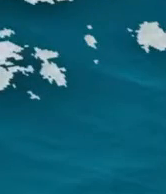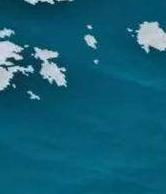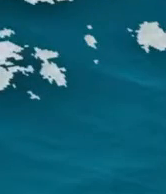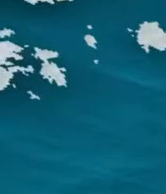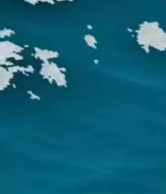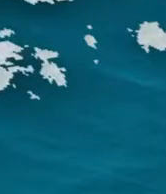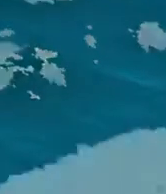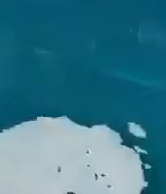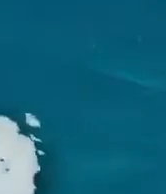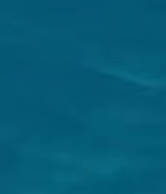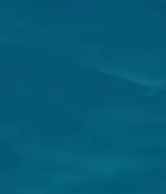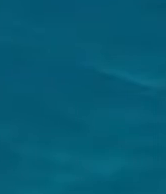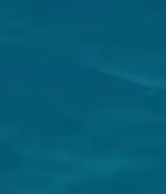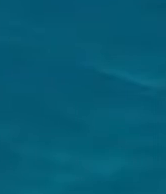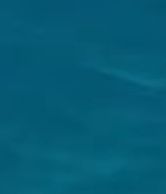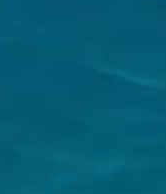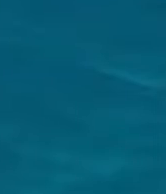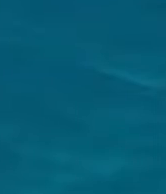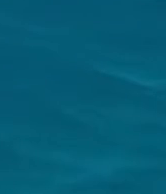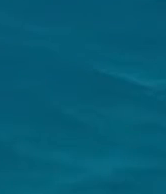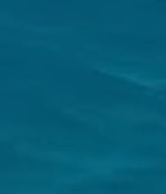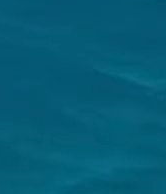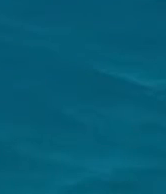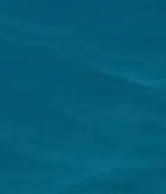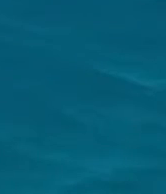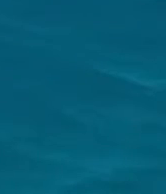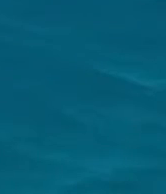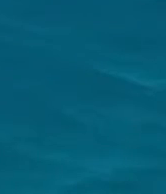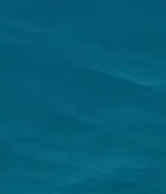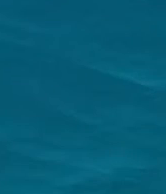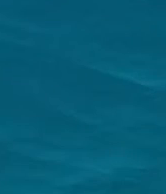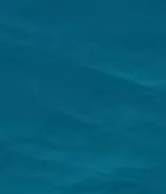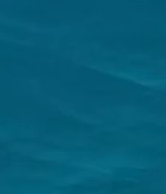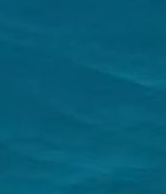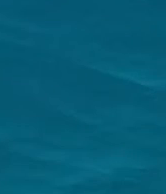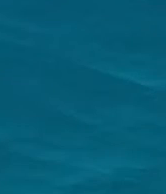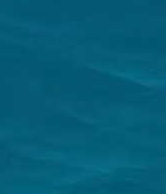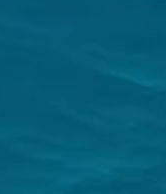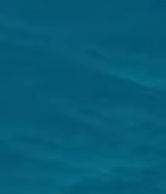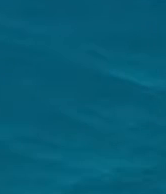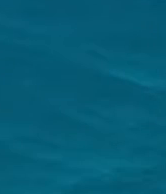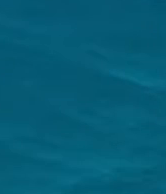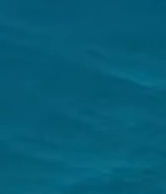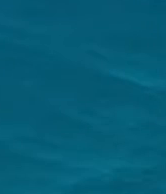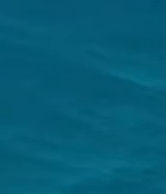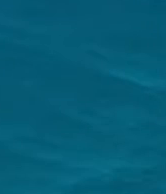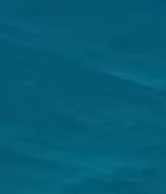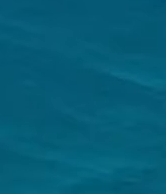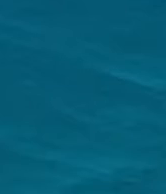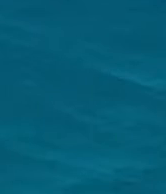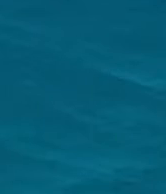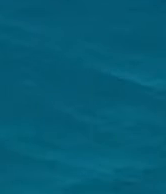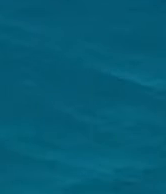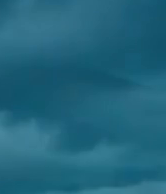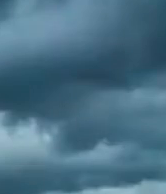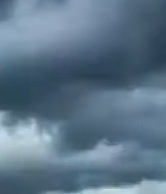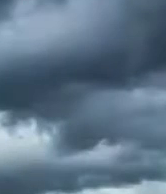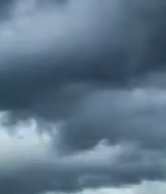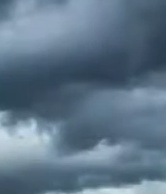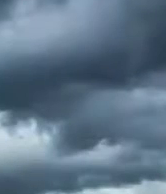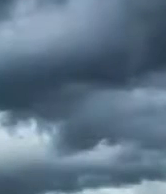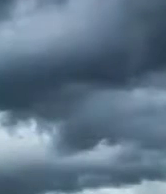선선하겠습니다. 목포의 낮 최고 기온 25도, 영암 26도, 장흥 24도에 머물겠고요. 신안을 비롯한 그